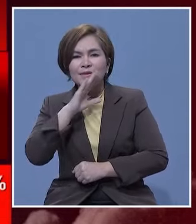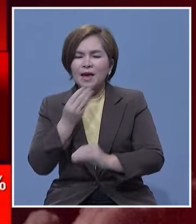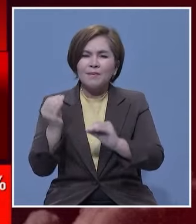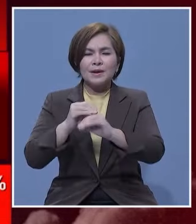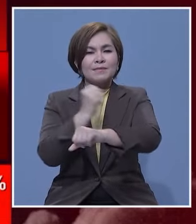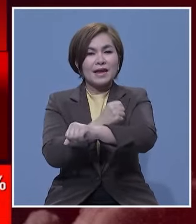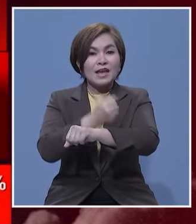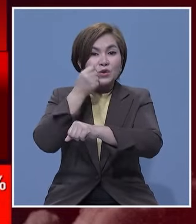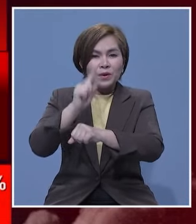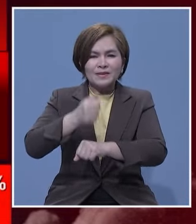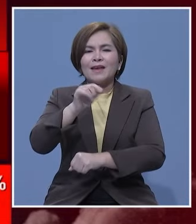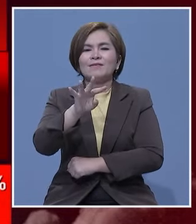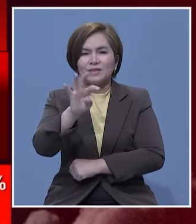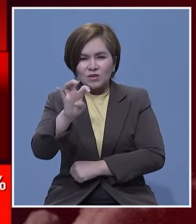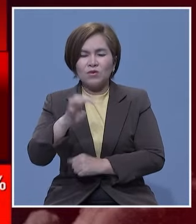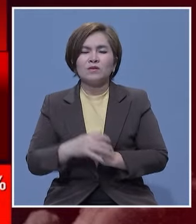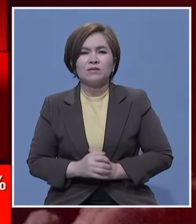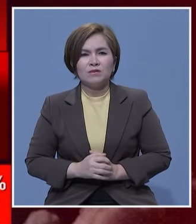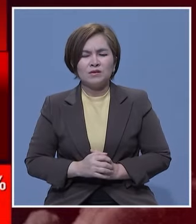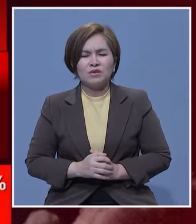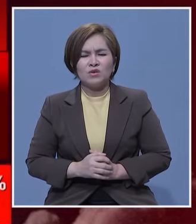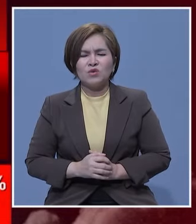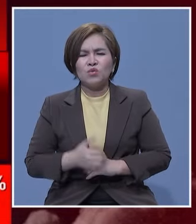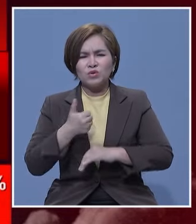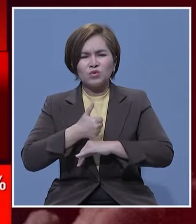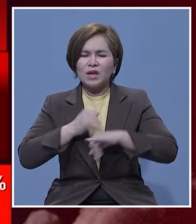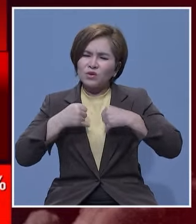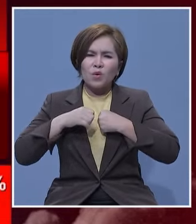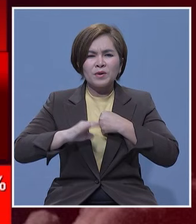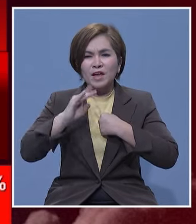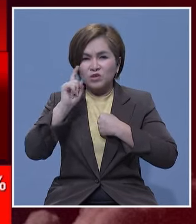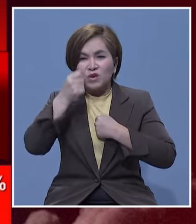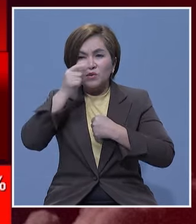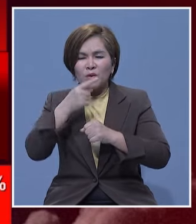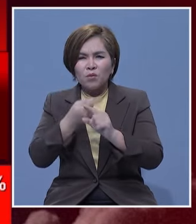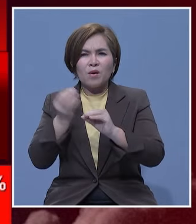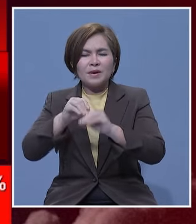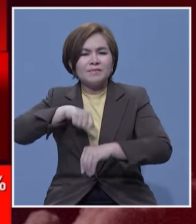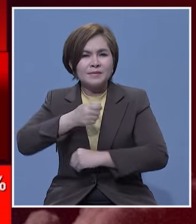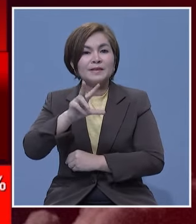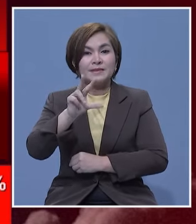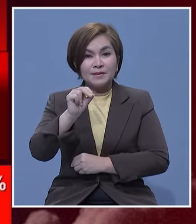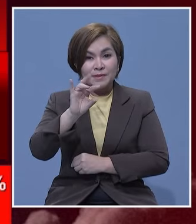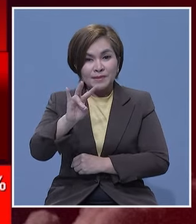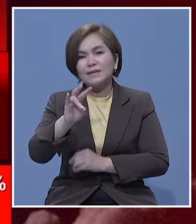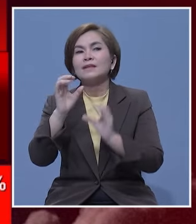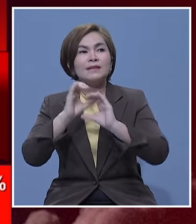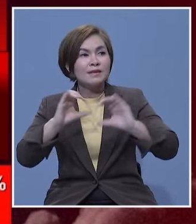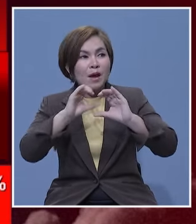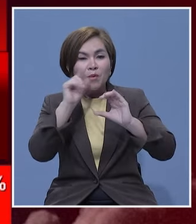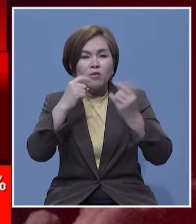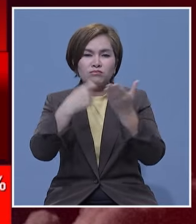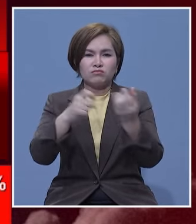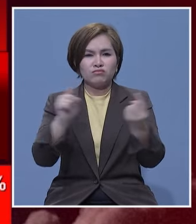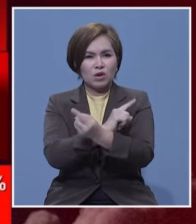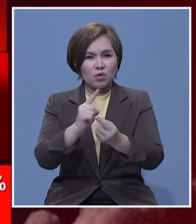400บาทต่อวันนายจ้างจะต้องจ่ายเพิ่มอีก 37บาทต่อวันแต่เมื่อรัฐบาลส่งเงินสมทบประกัน